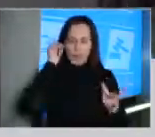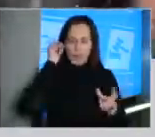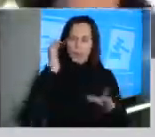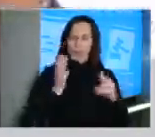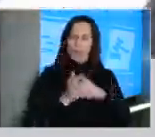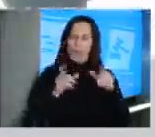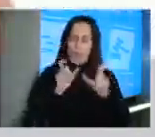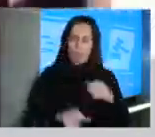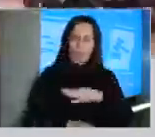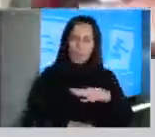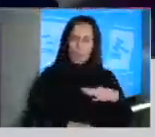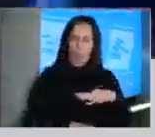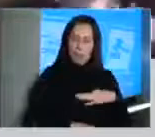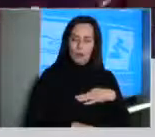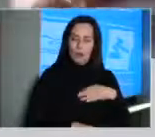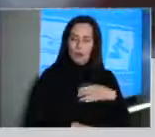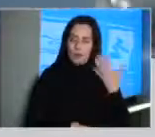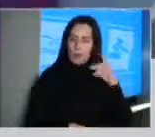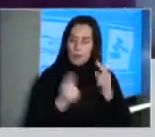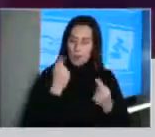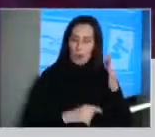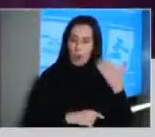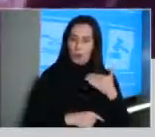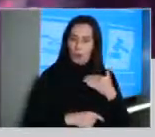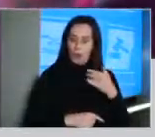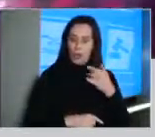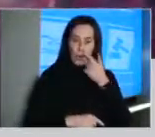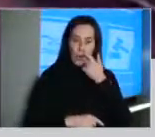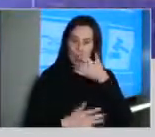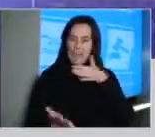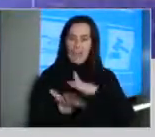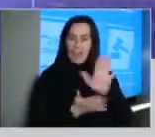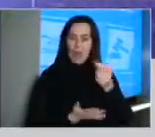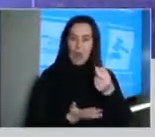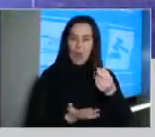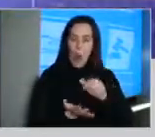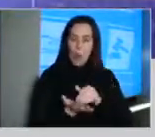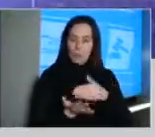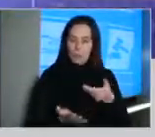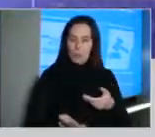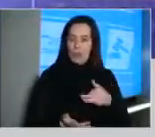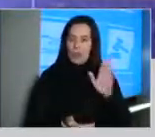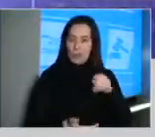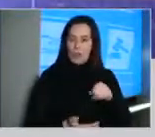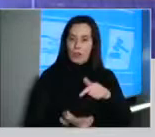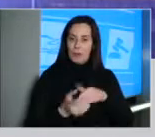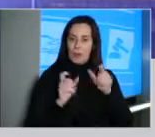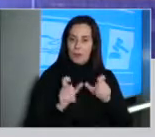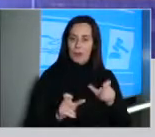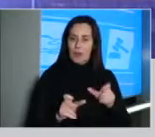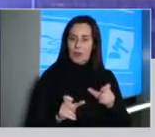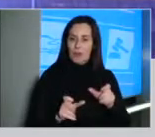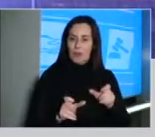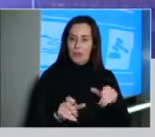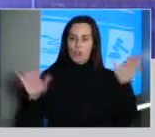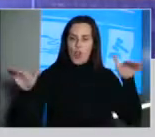כדי למנוע פציעות, כי מסתבר שבכמה מהמקרים היו אורחים שפשוט החליקו על הגרגירים ונפצעו, וגם כדי למנוע הגעה לא רצויה